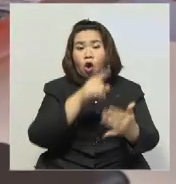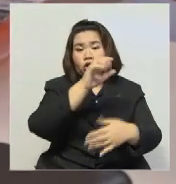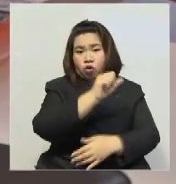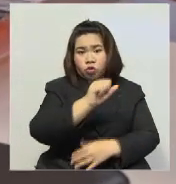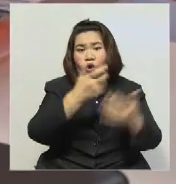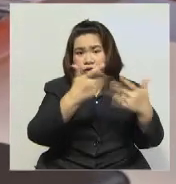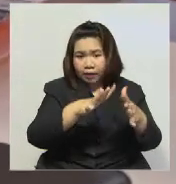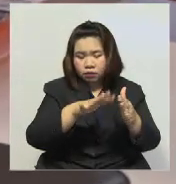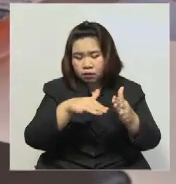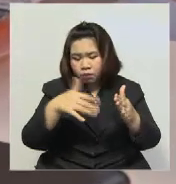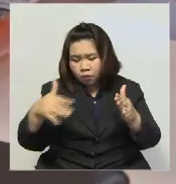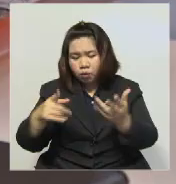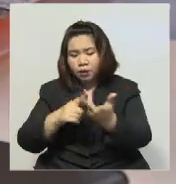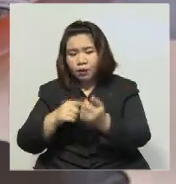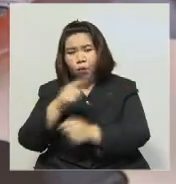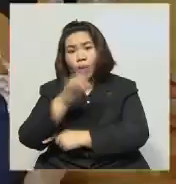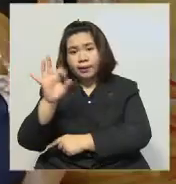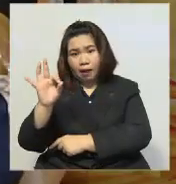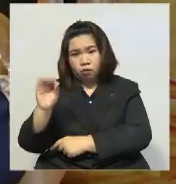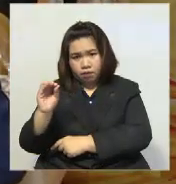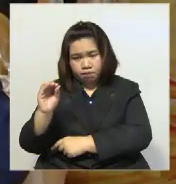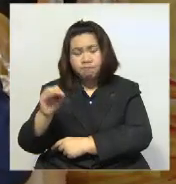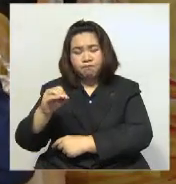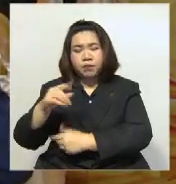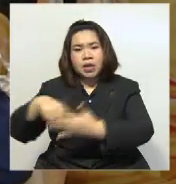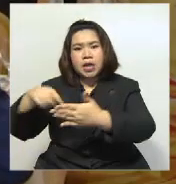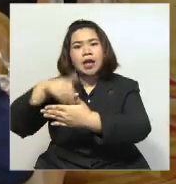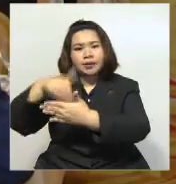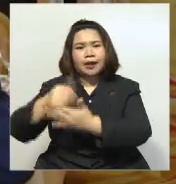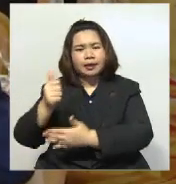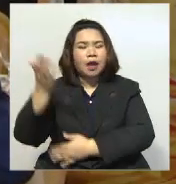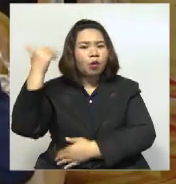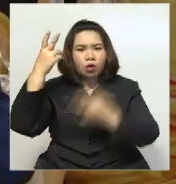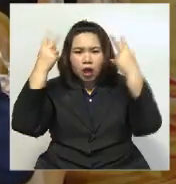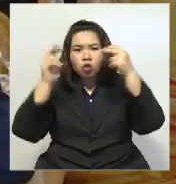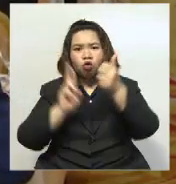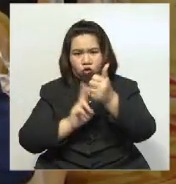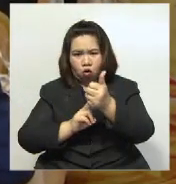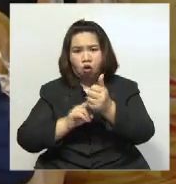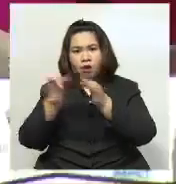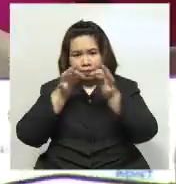วันตามที่นายกรัฐมนตรีนายวิษณุเครืองามได้ระบุไว้ก่อนหน้านี้ค่ะ